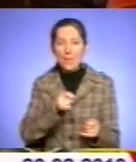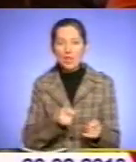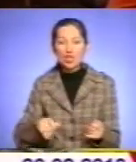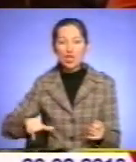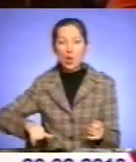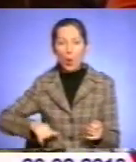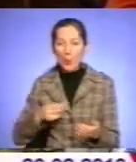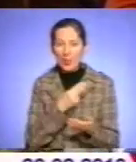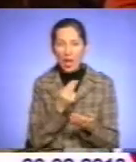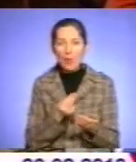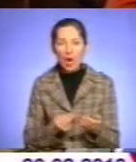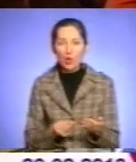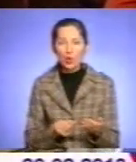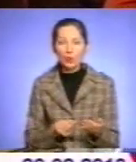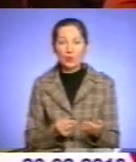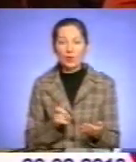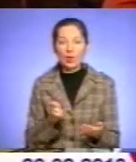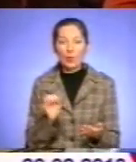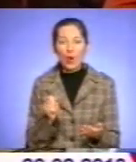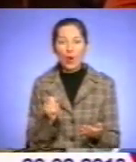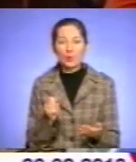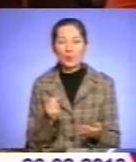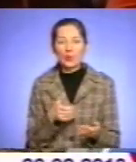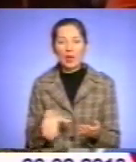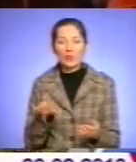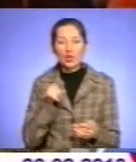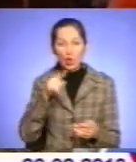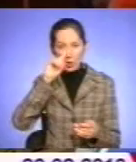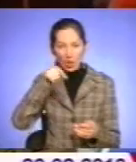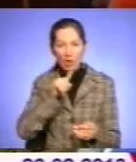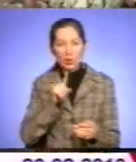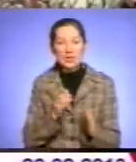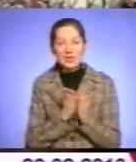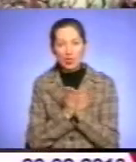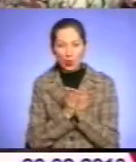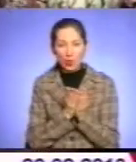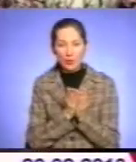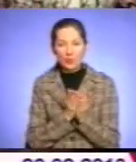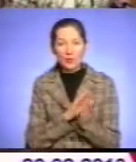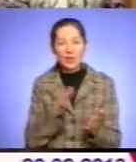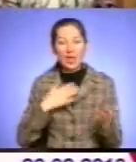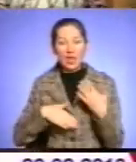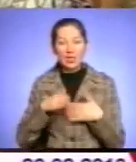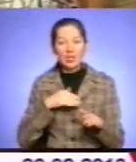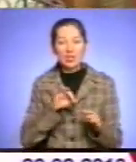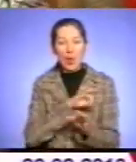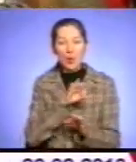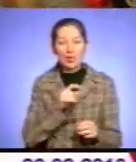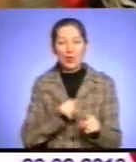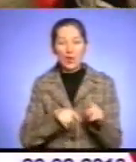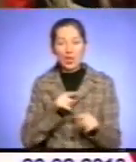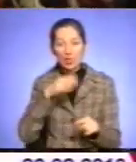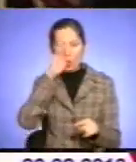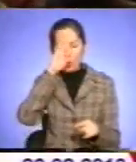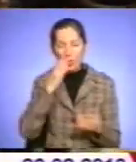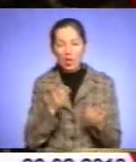коней малюю, бо все то знаю з книжок. Не натішаться проектом і рідні хлопчика,